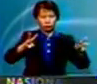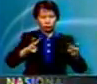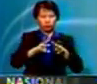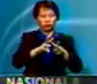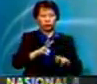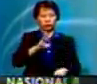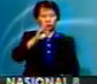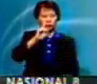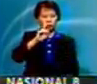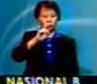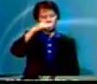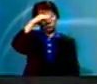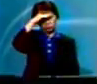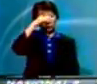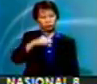Iskandar.